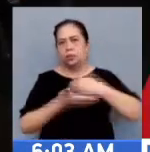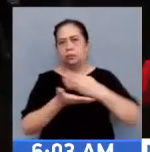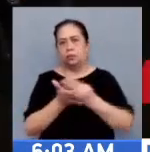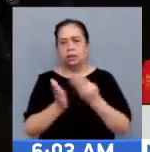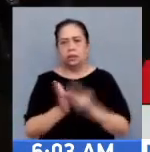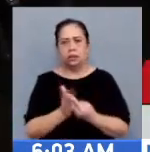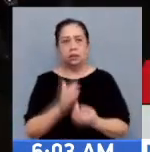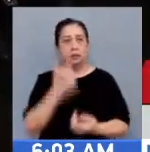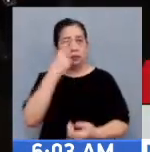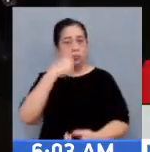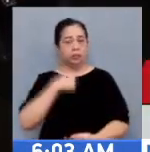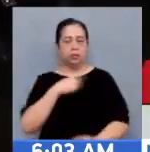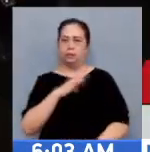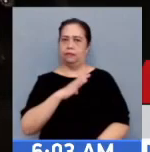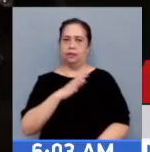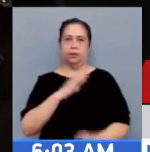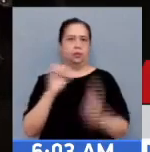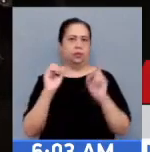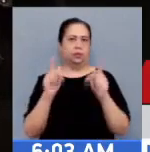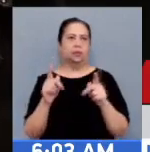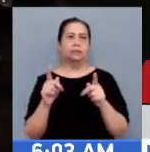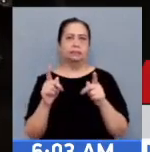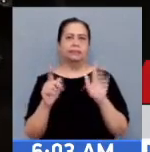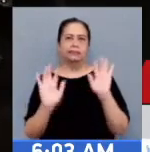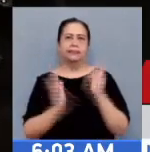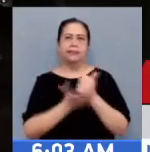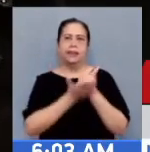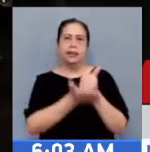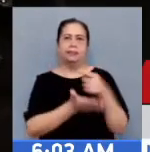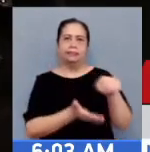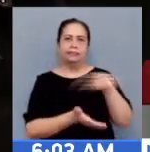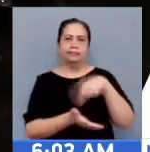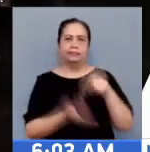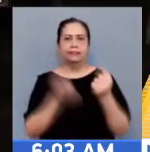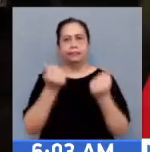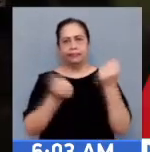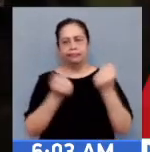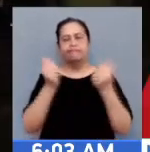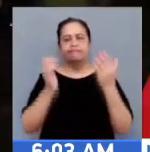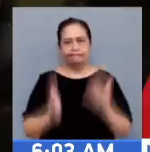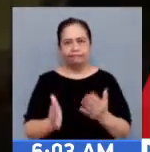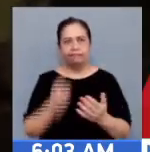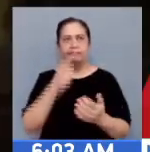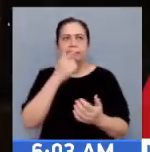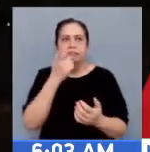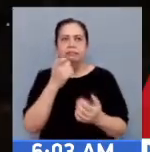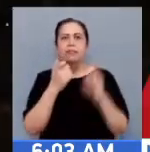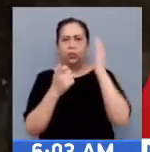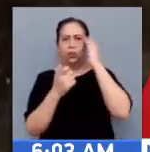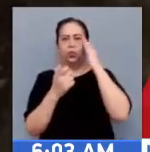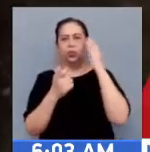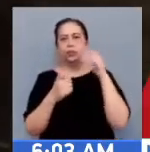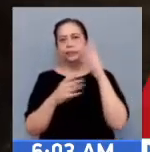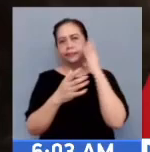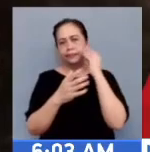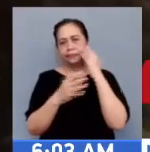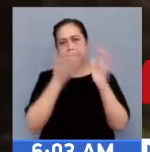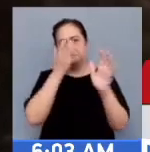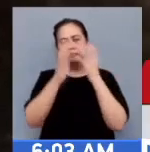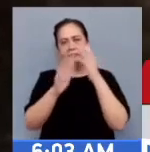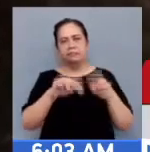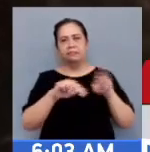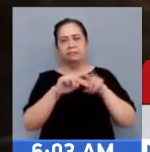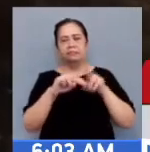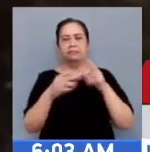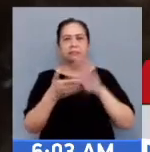okay lang po kasi somehow tulong na din po yun dun sa mga jeepney driver dahil mataas nga po yung gasolina. Hindi okay po.